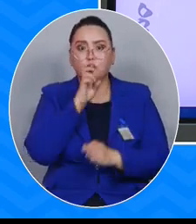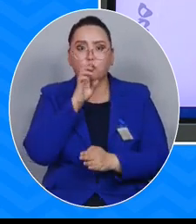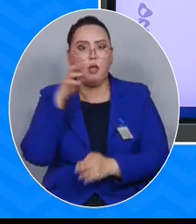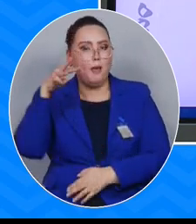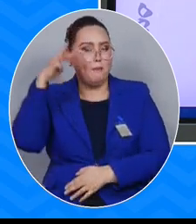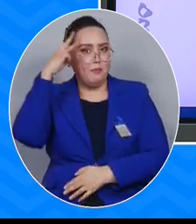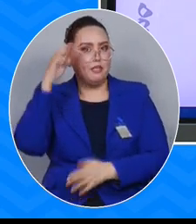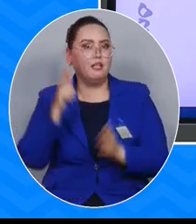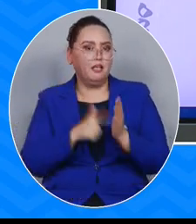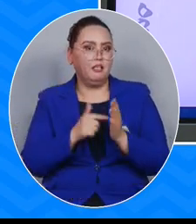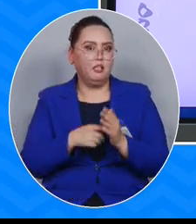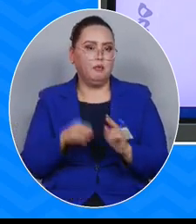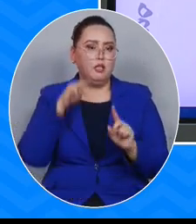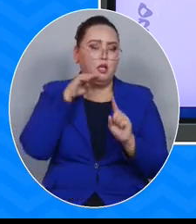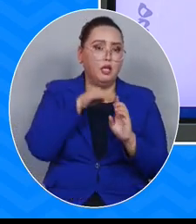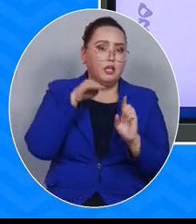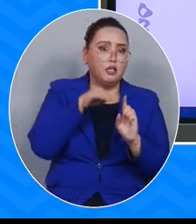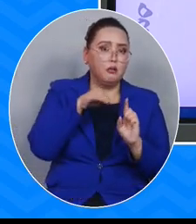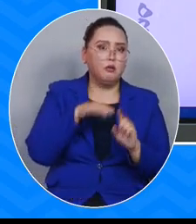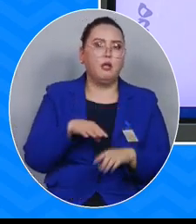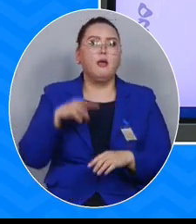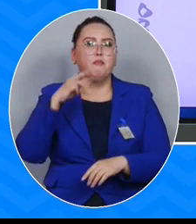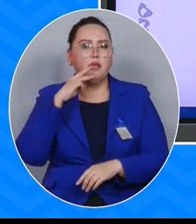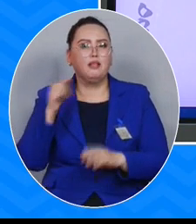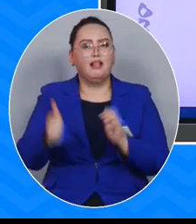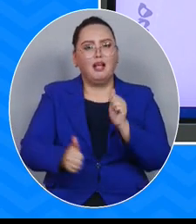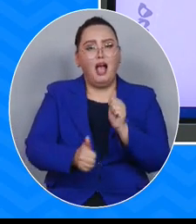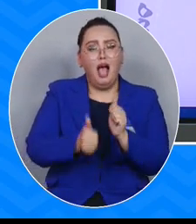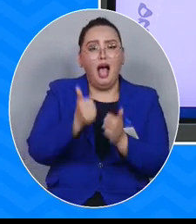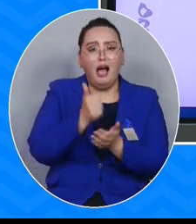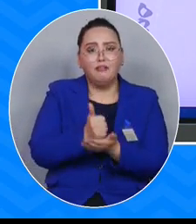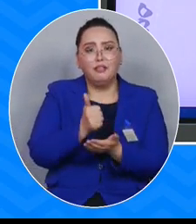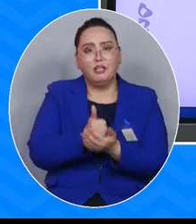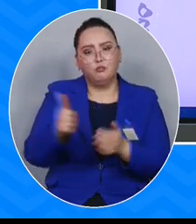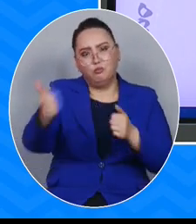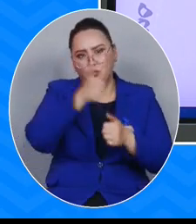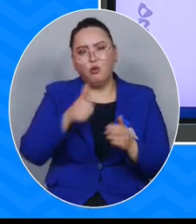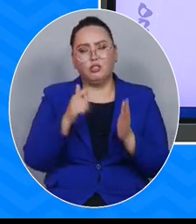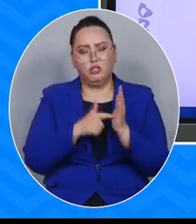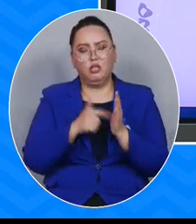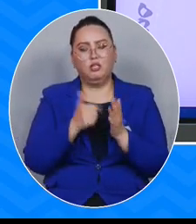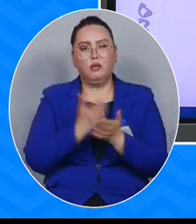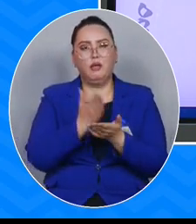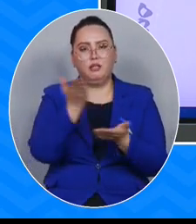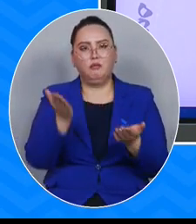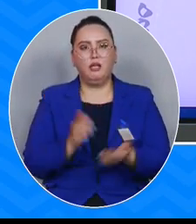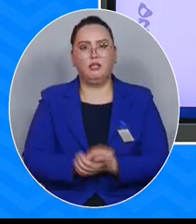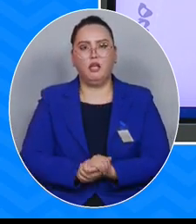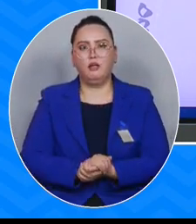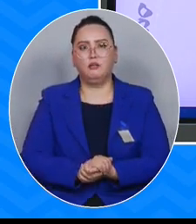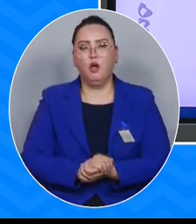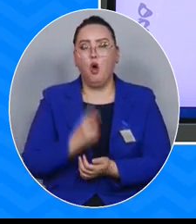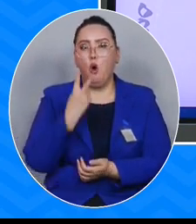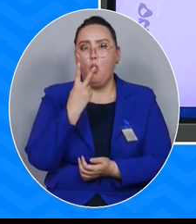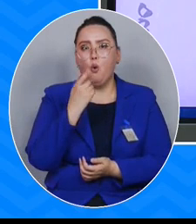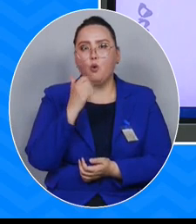шарадагуол, ятхангүтүүлж бичгийн тул мэдлиг авиас туршлог бүгэч шарадаггиймайнаа, затхээр монгол хэлний наамэ өгсэй аймгаас, энэ ихэг бичгийд ямар